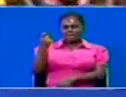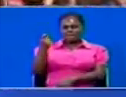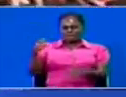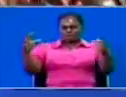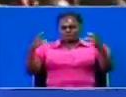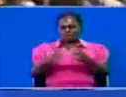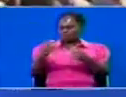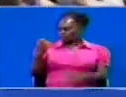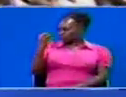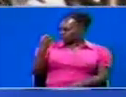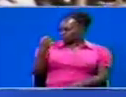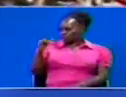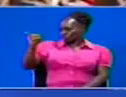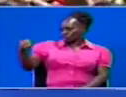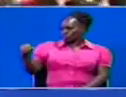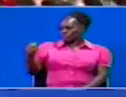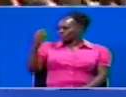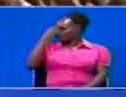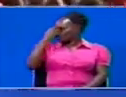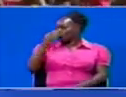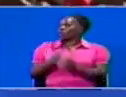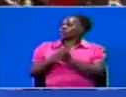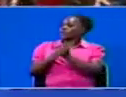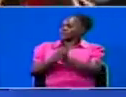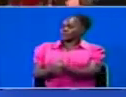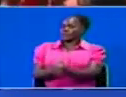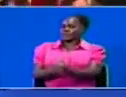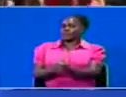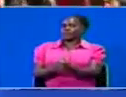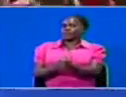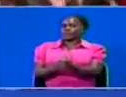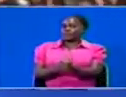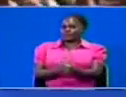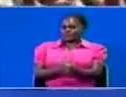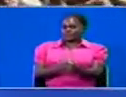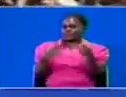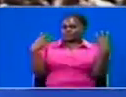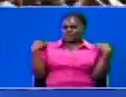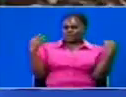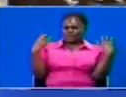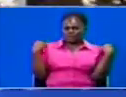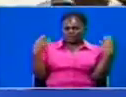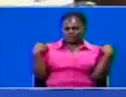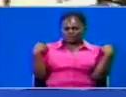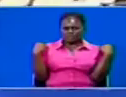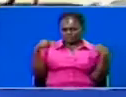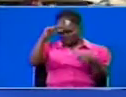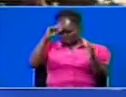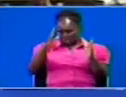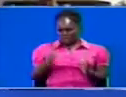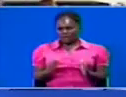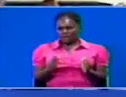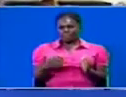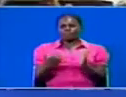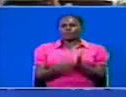Kikosi cha Jubilee kinachoongozwa naye Naibu wa Rais William Ruto kinaonekana kupasha misuli moto kwa kipute kinachoweka gavana wa Mombasa Ali